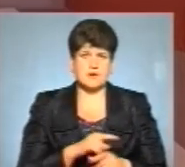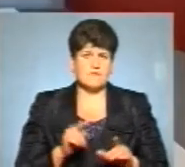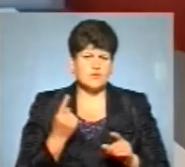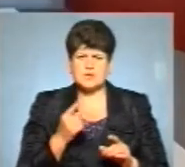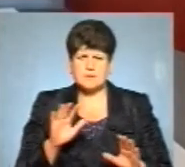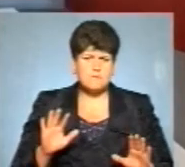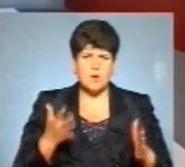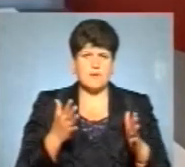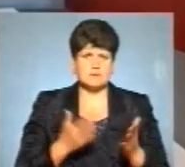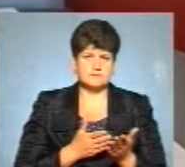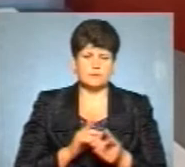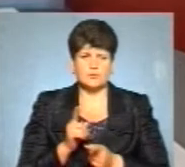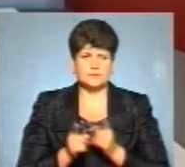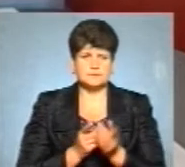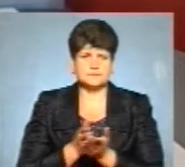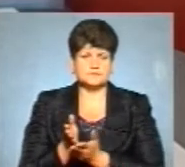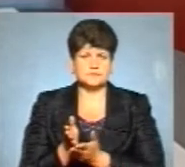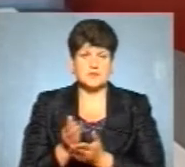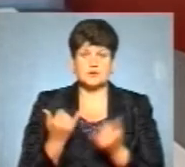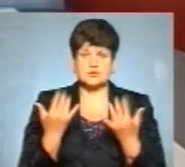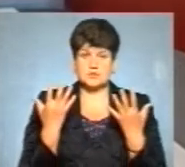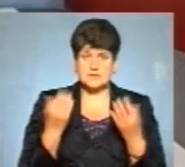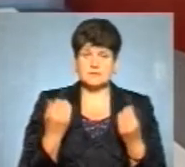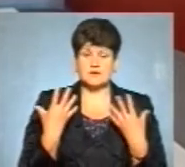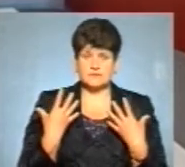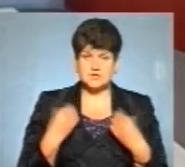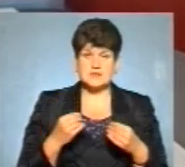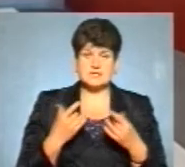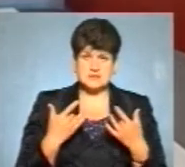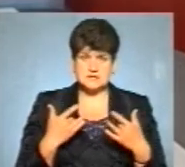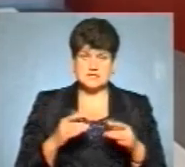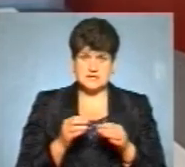буде перепрофільована? Ну, на сьогоднішній день ми вже звільнили певні відділення,